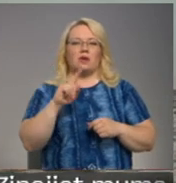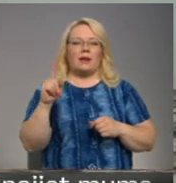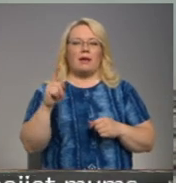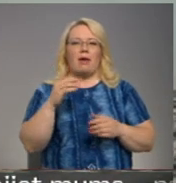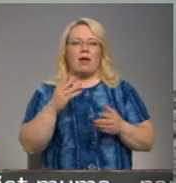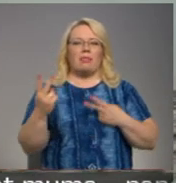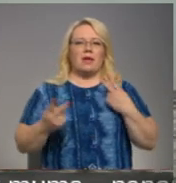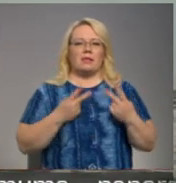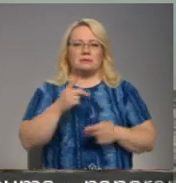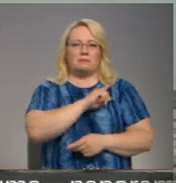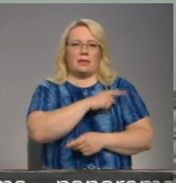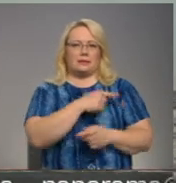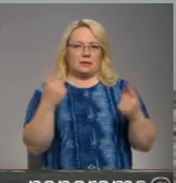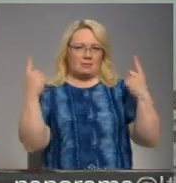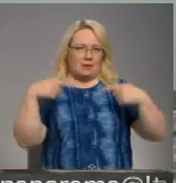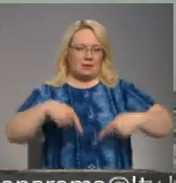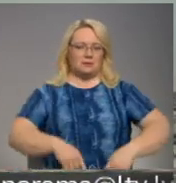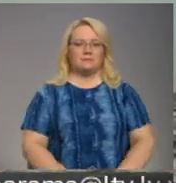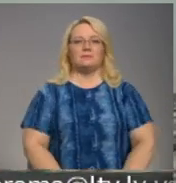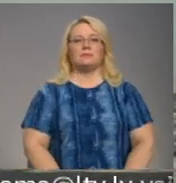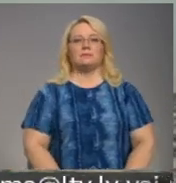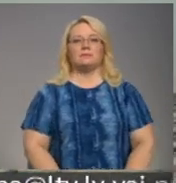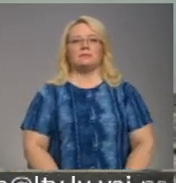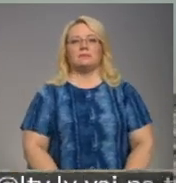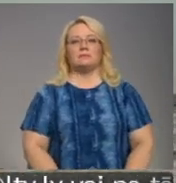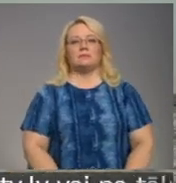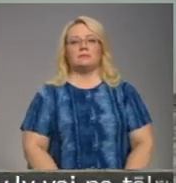laiks. Sandra Leitāne, Andris Pāns, Zemgales reģionālā televīzija.